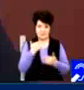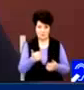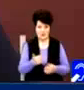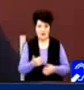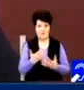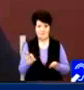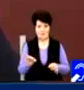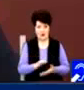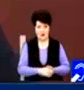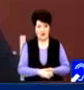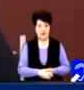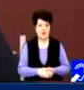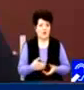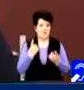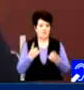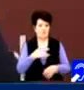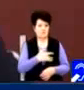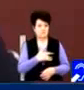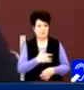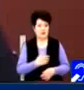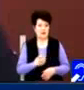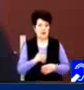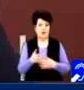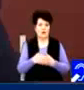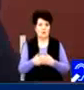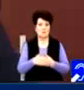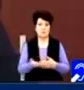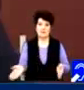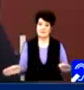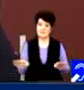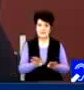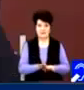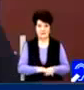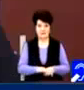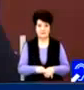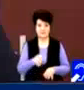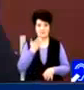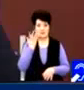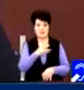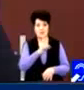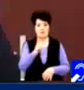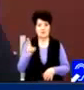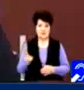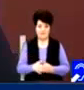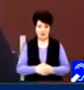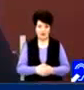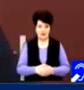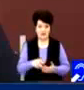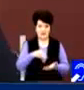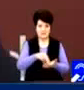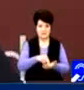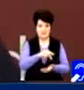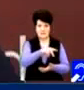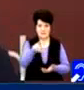un pentru noi un dubiu foarte mare că atunci când mergem în instituție ușile sunt închise și când întrebăm dacă cineva stă